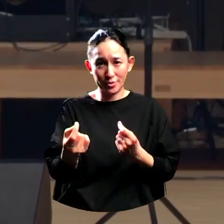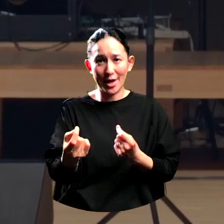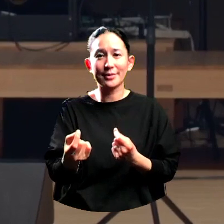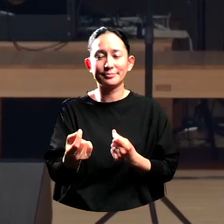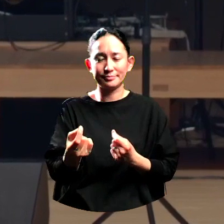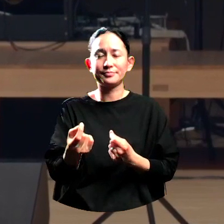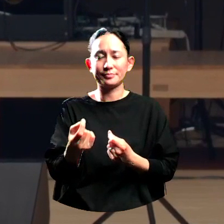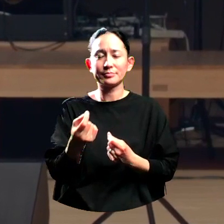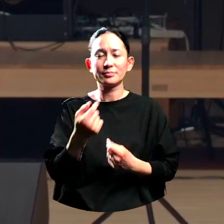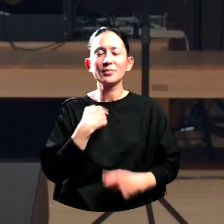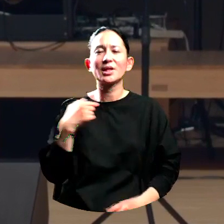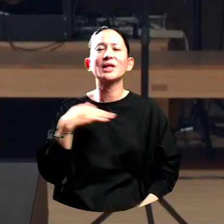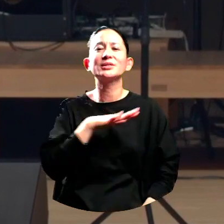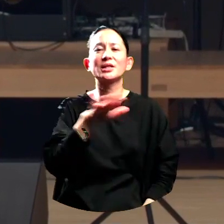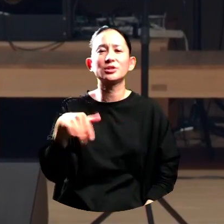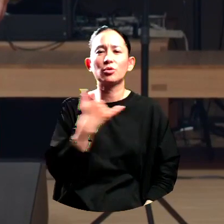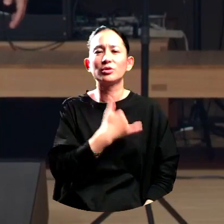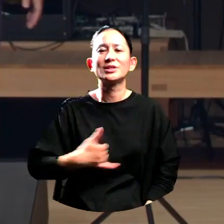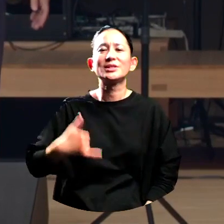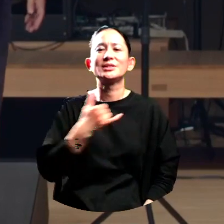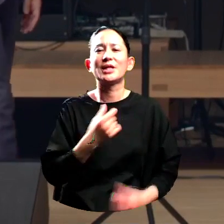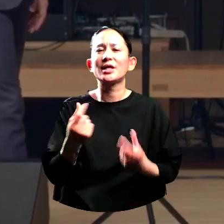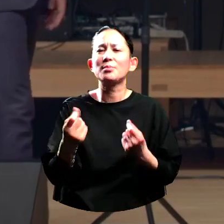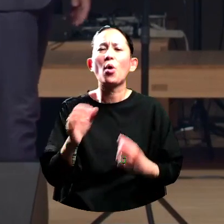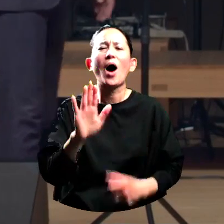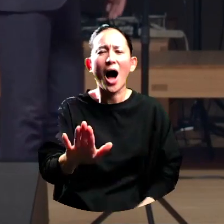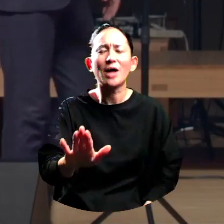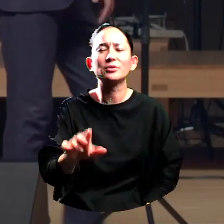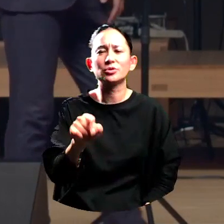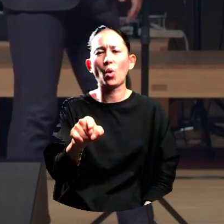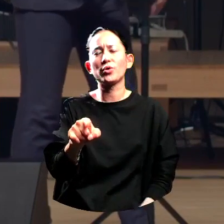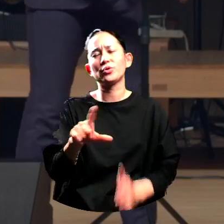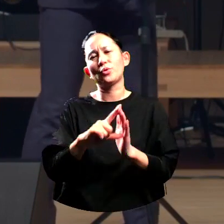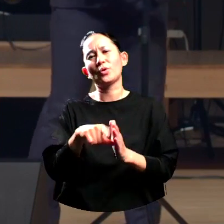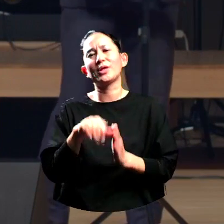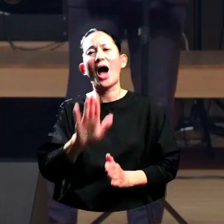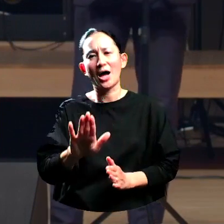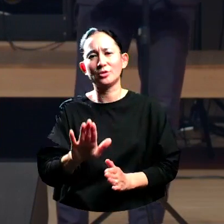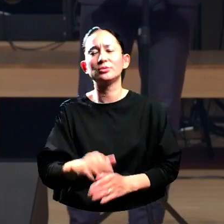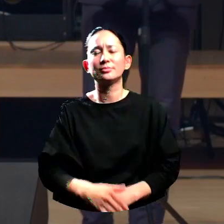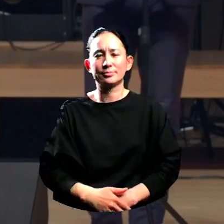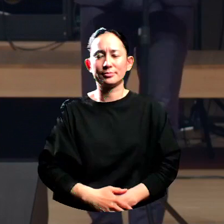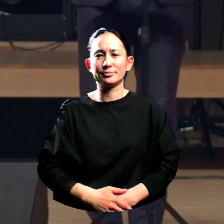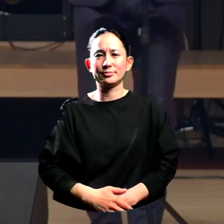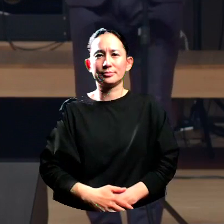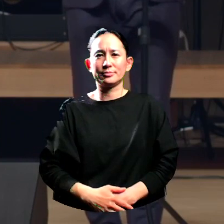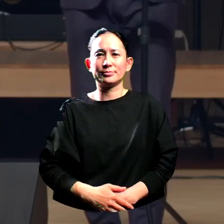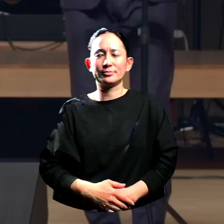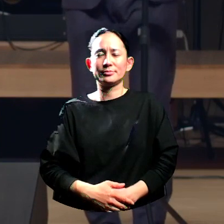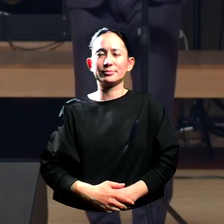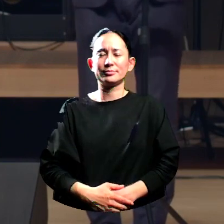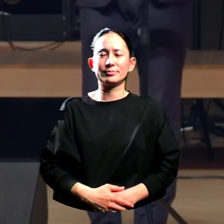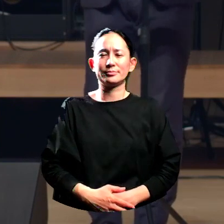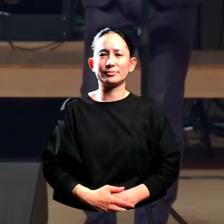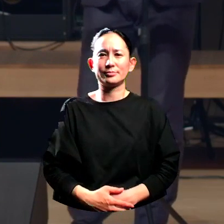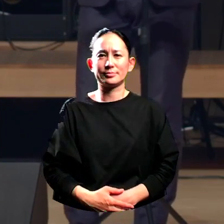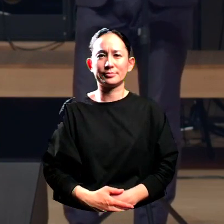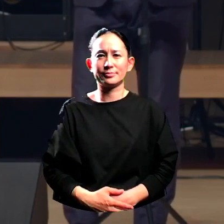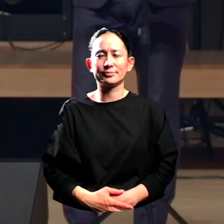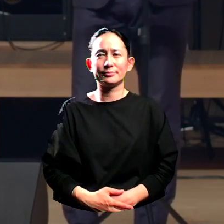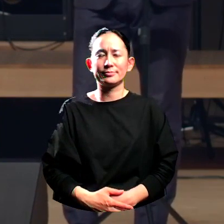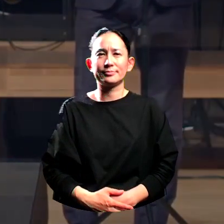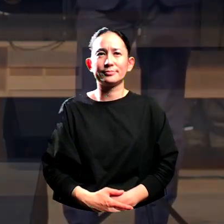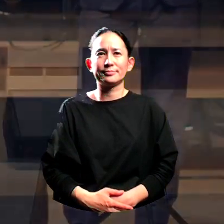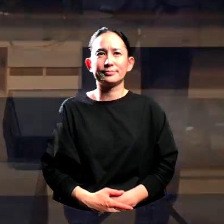かもしれないっていう時が。 And there are times in our lives when we feel like we're just being thrown into the deepest disappointment